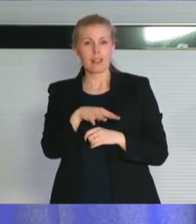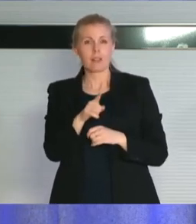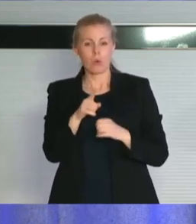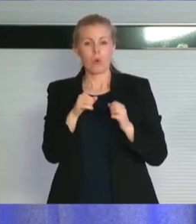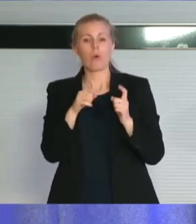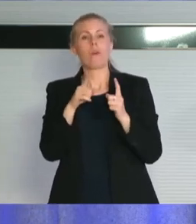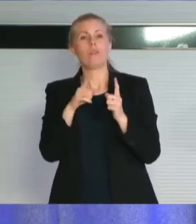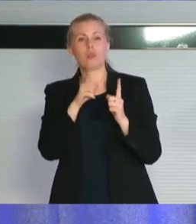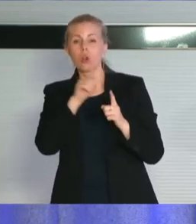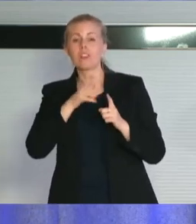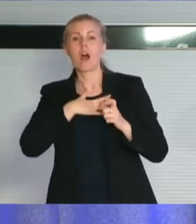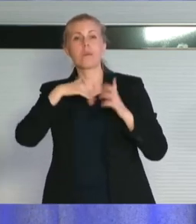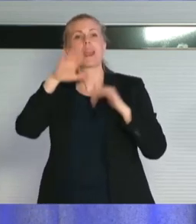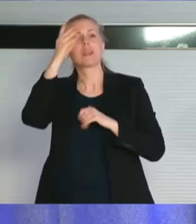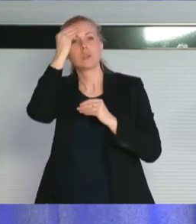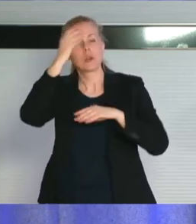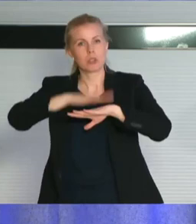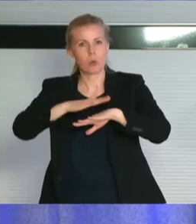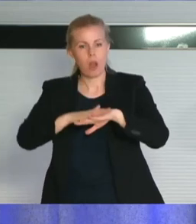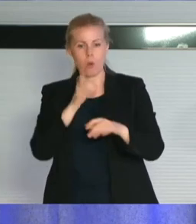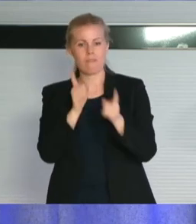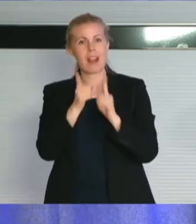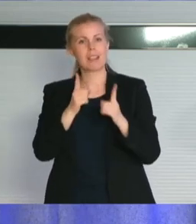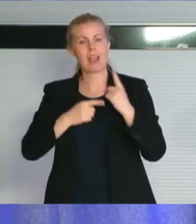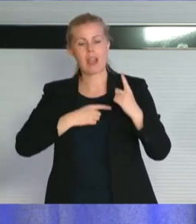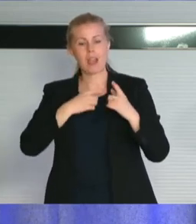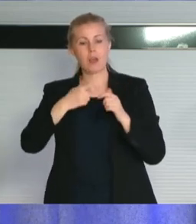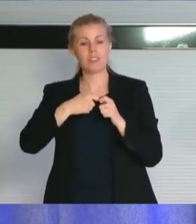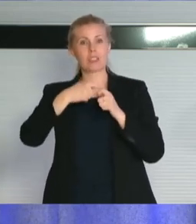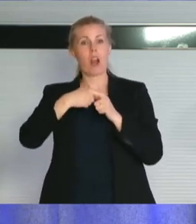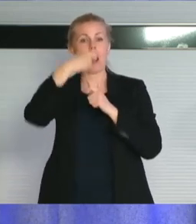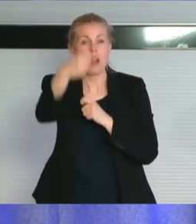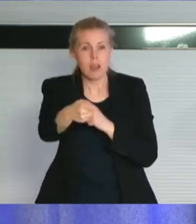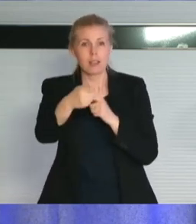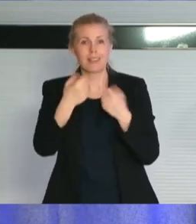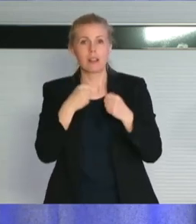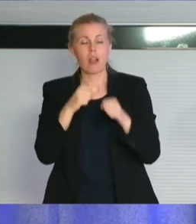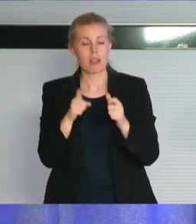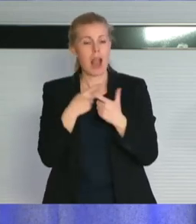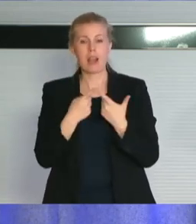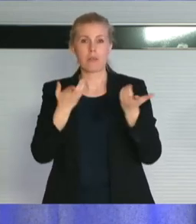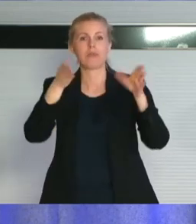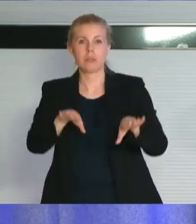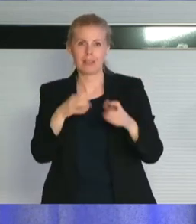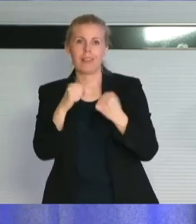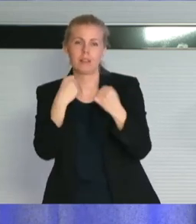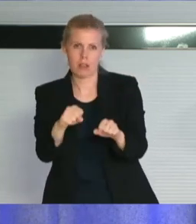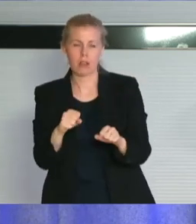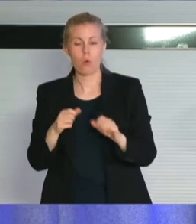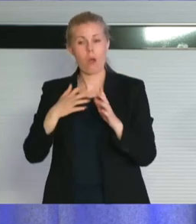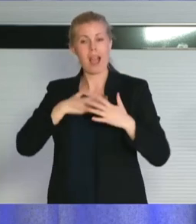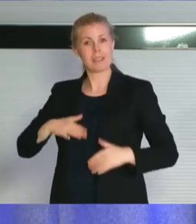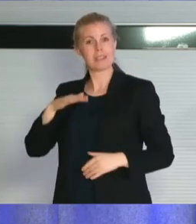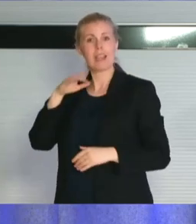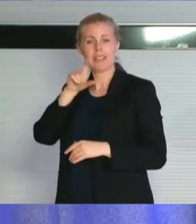bedre kunnskapsgrunnlag for å velge videreføring av tiltak eller avvikling av tiltak. Og Folkehelseinstituttets anbefaling er